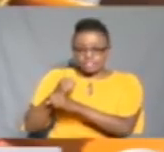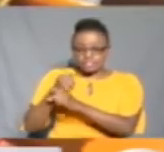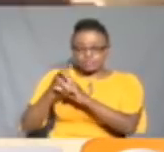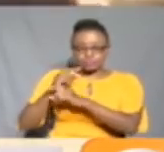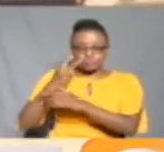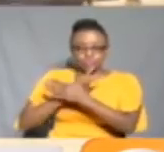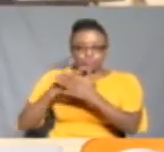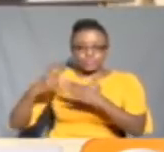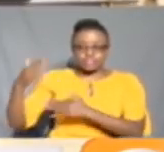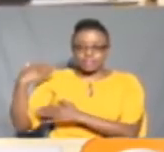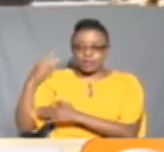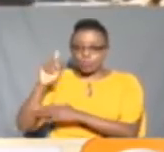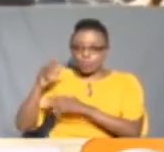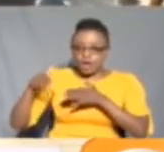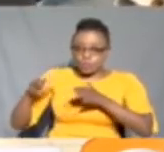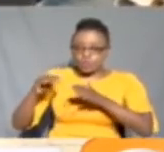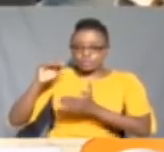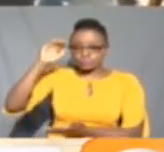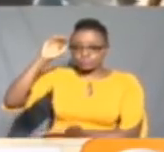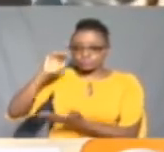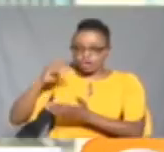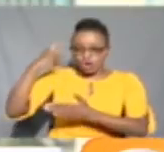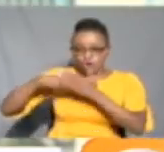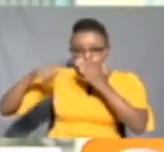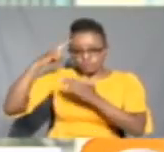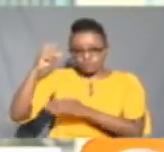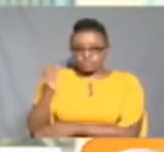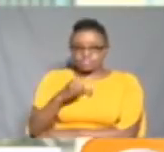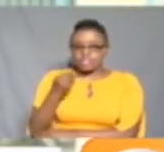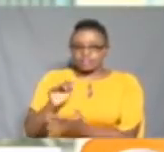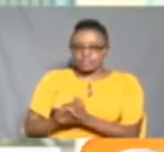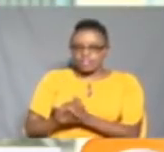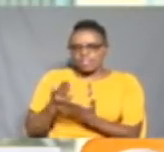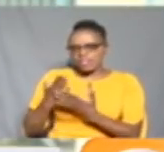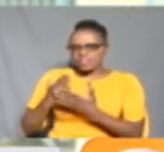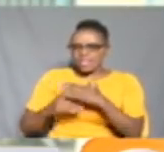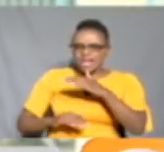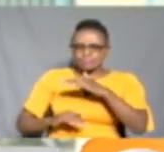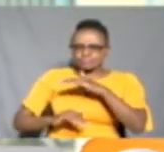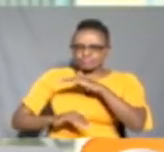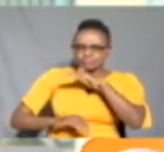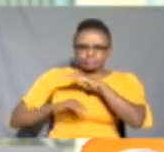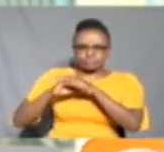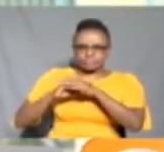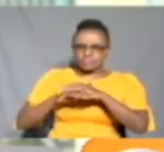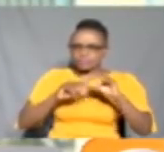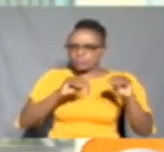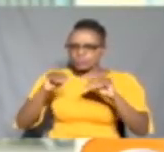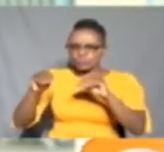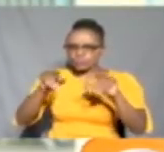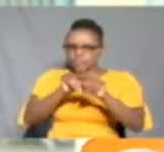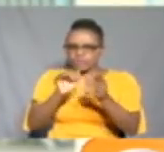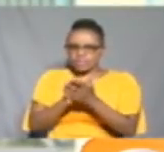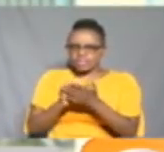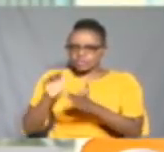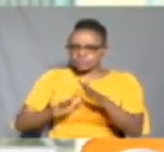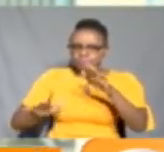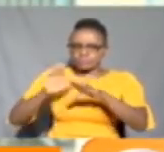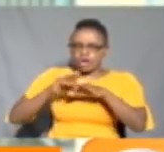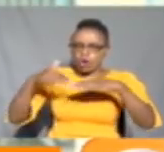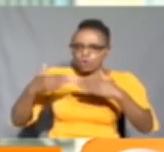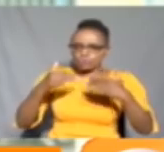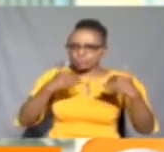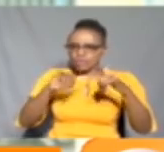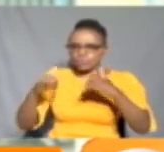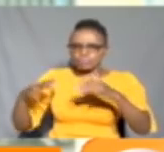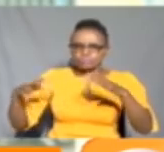mbili zilizopita kama njia ya kupunguza gharama ya mishahara. We are optimizing the staff. So we've moved around staff and they were moved to replace or to fill